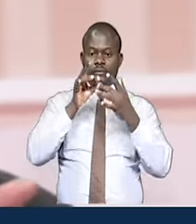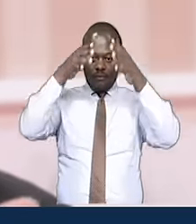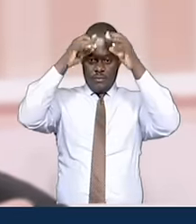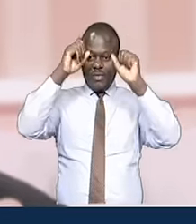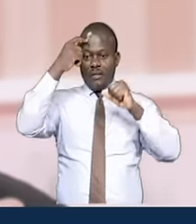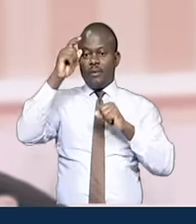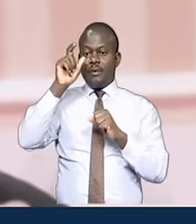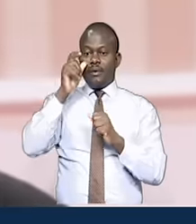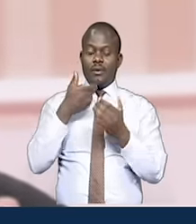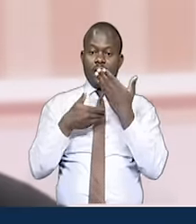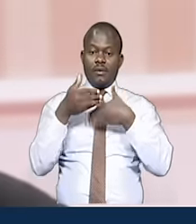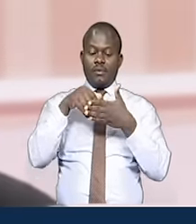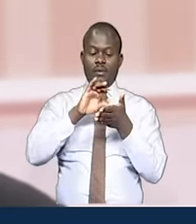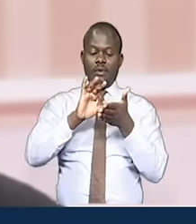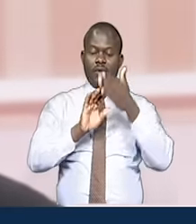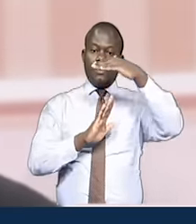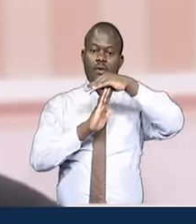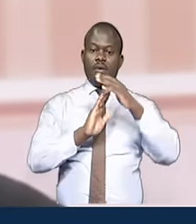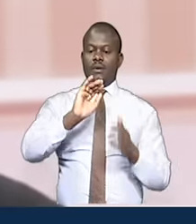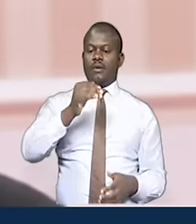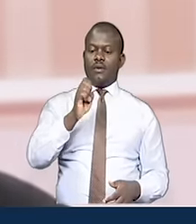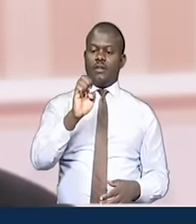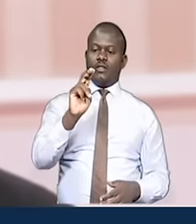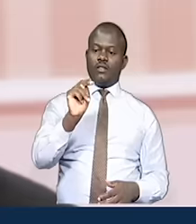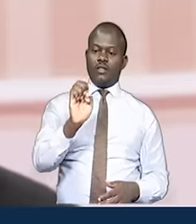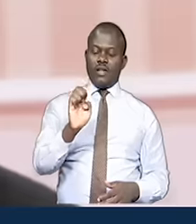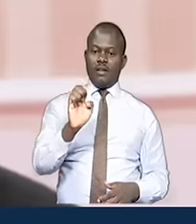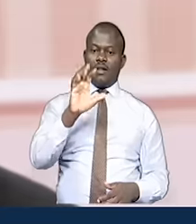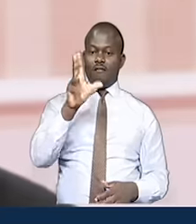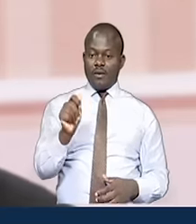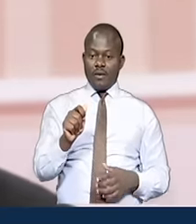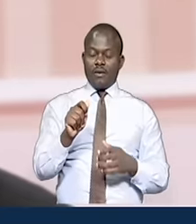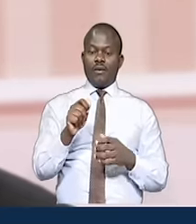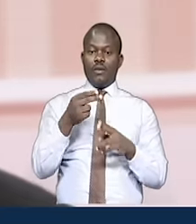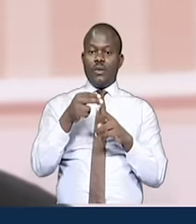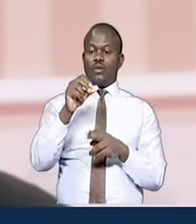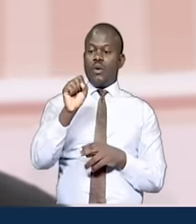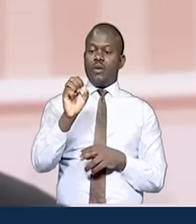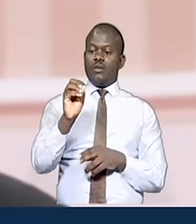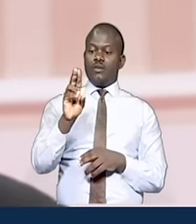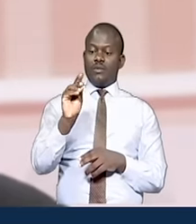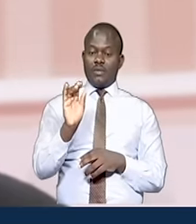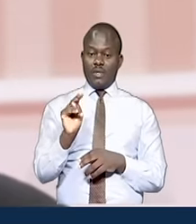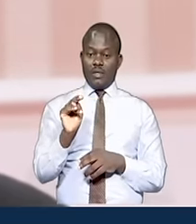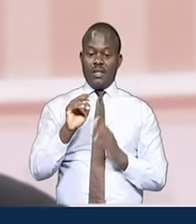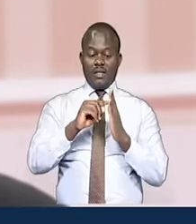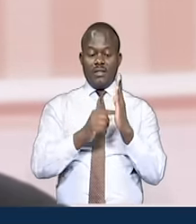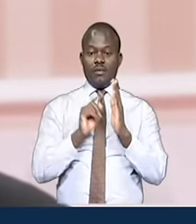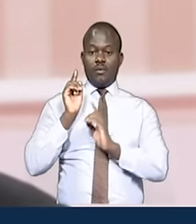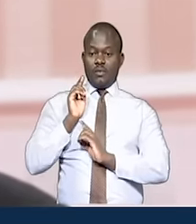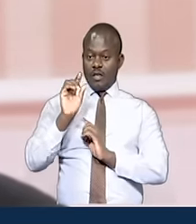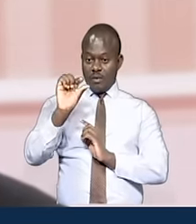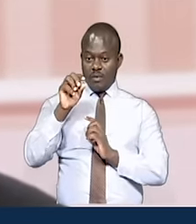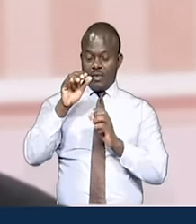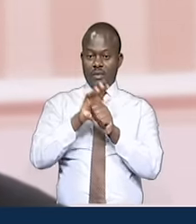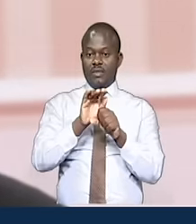Paul Kagame yajyanye n'umwanditsi mukuru w'ikinyamakuru Jeune Afrique François Souda ingingo y'umutekano muke mu karere k'ibiyaga bigari by'umwihariko mu